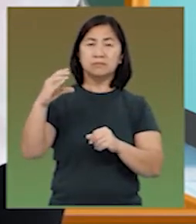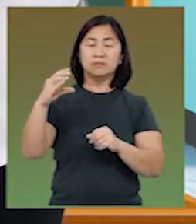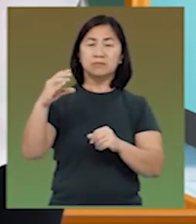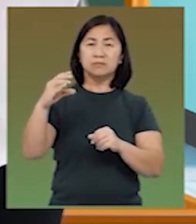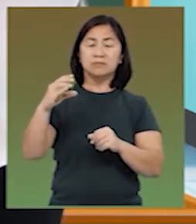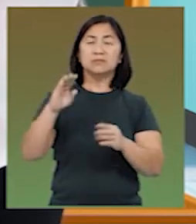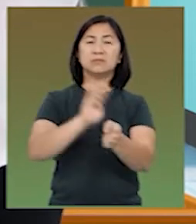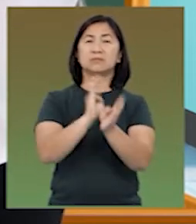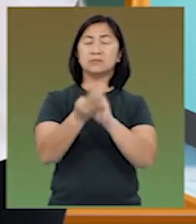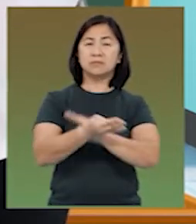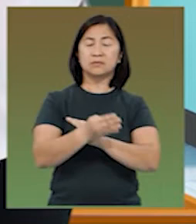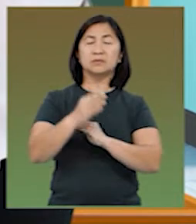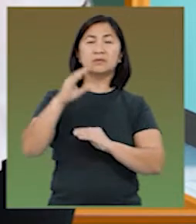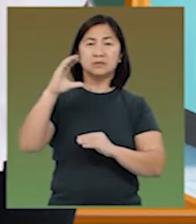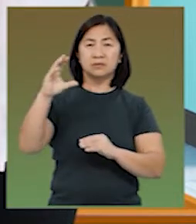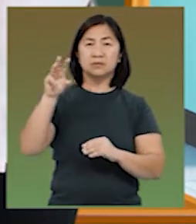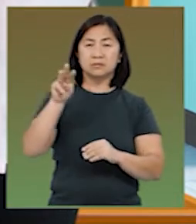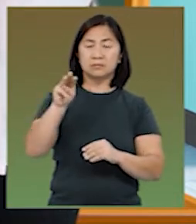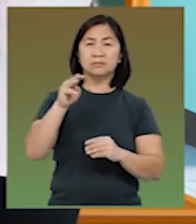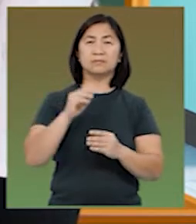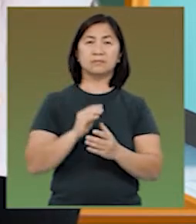para maging centimeter ito.